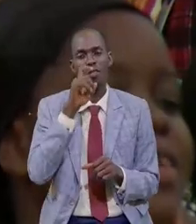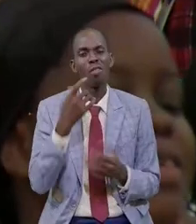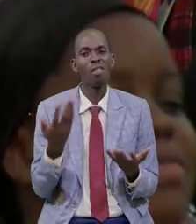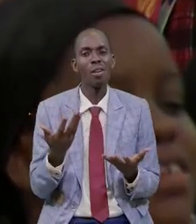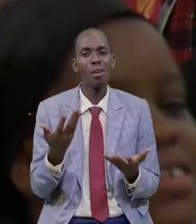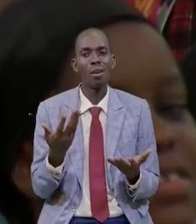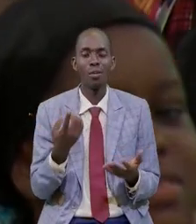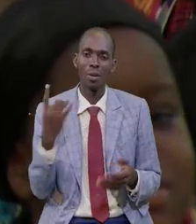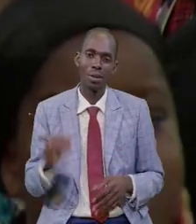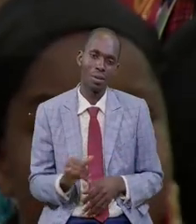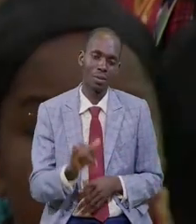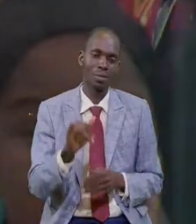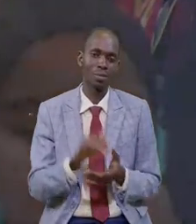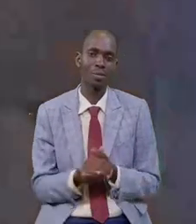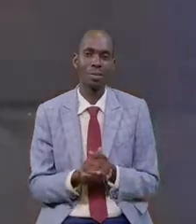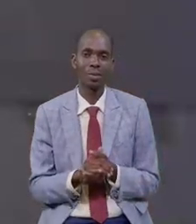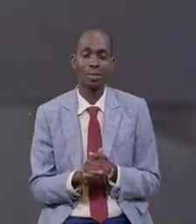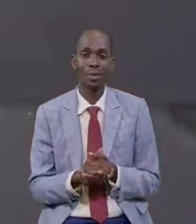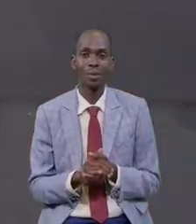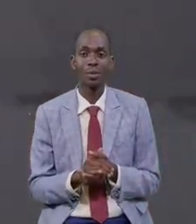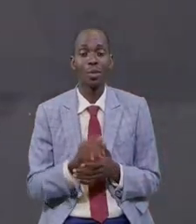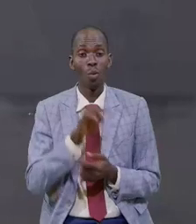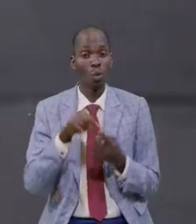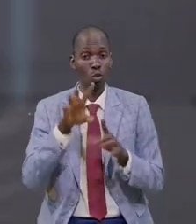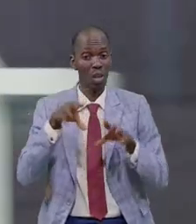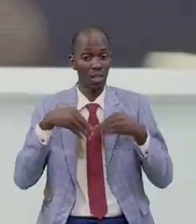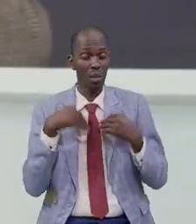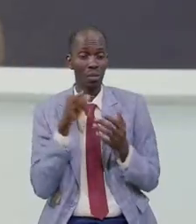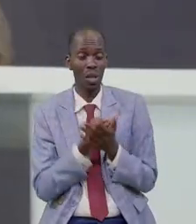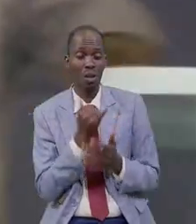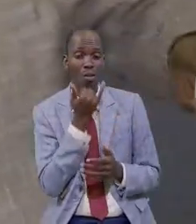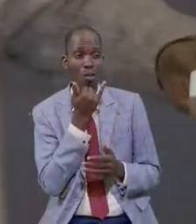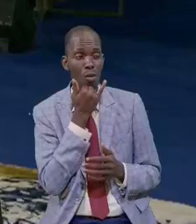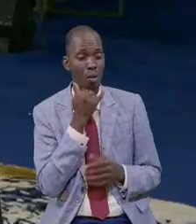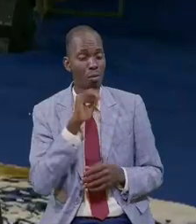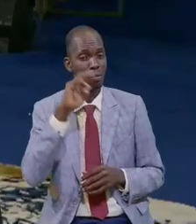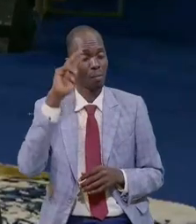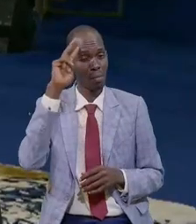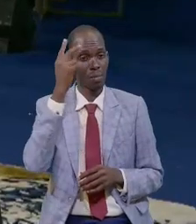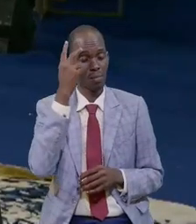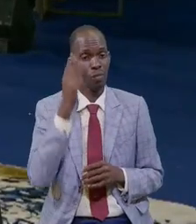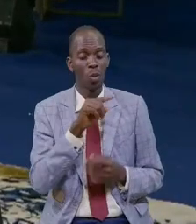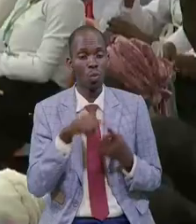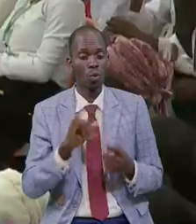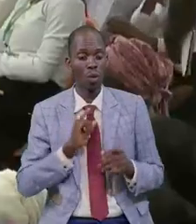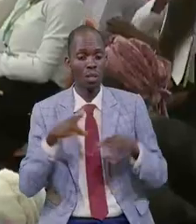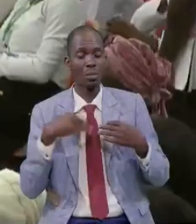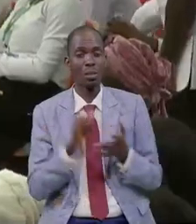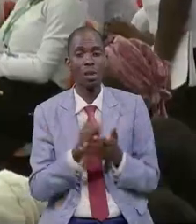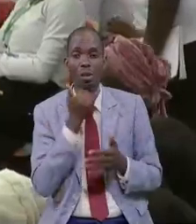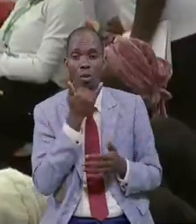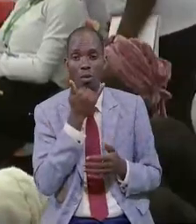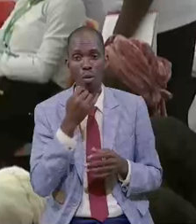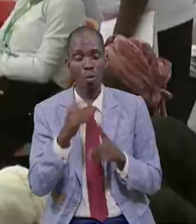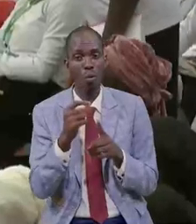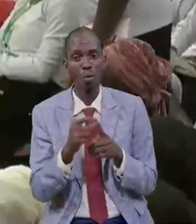non quand tu acceptes ça quand tu acceptes ça un ensé à 40 ans un